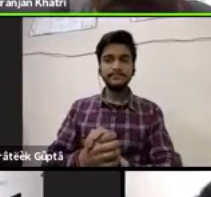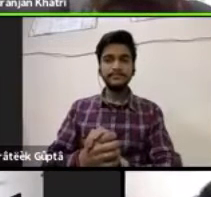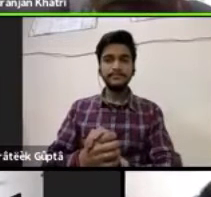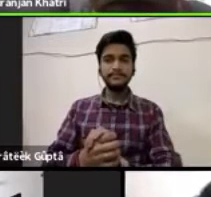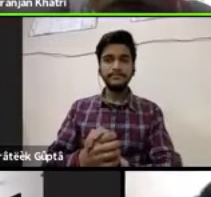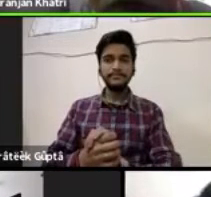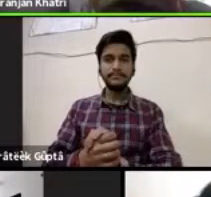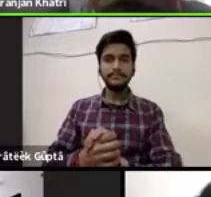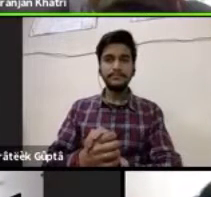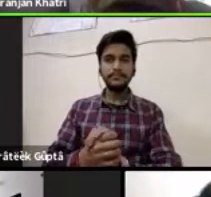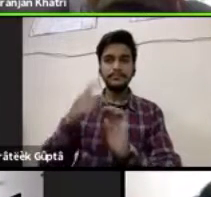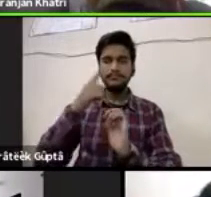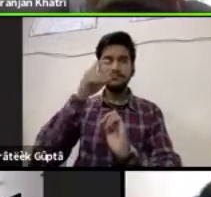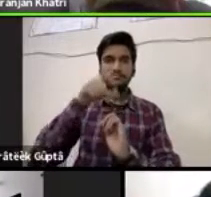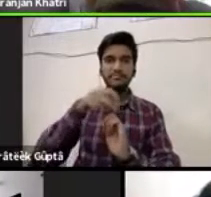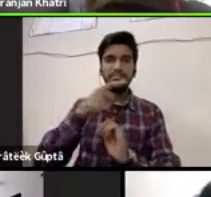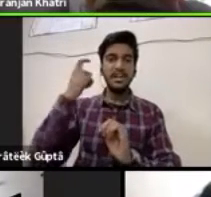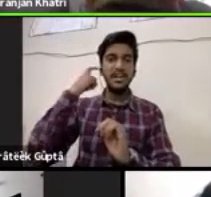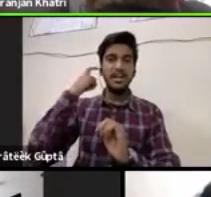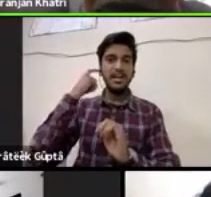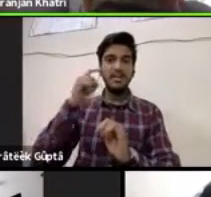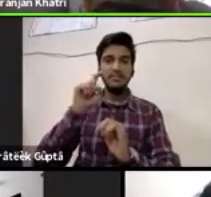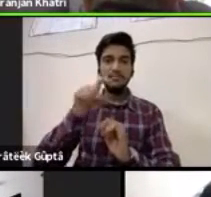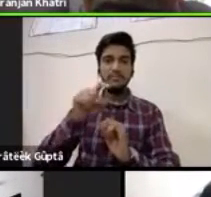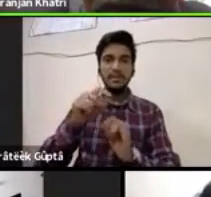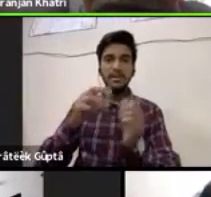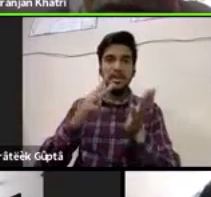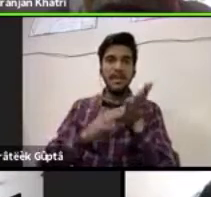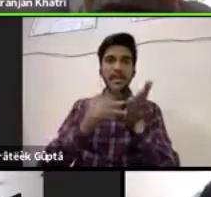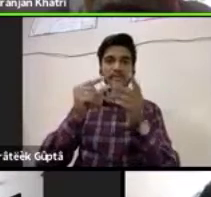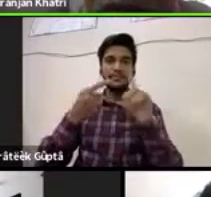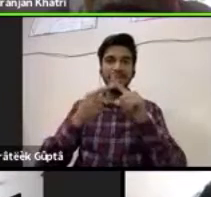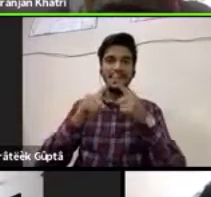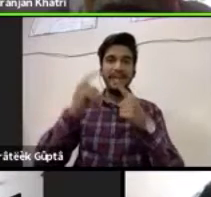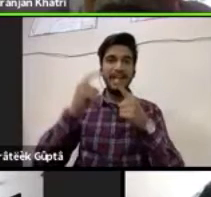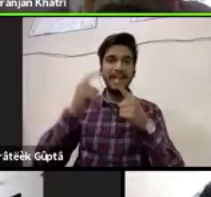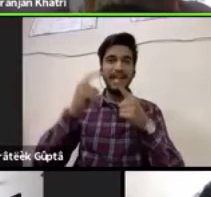प्रीति अपना ऑडियो अनम्यूट कीजिए प्लीज।